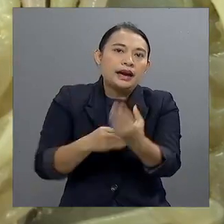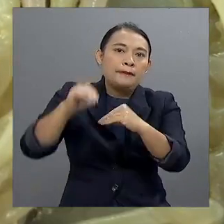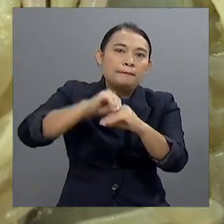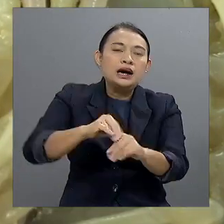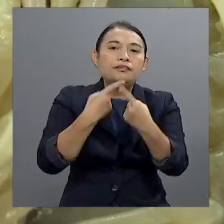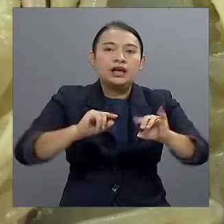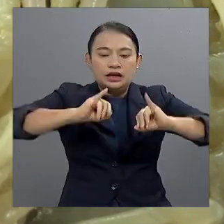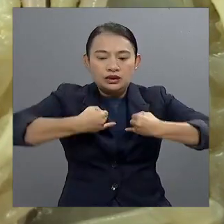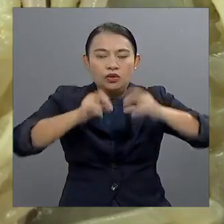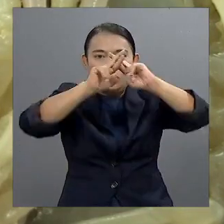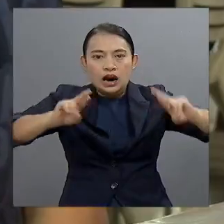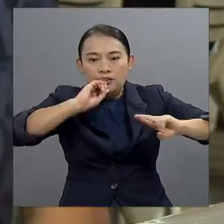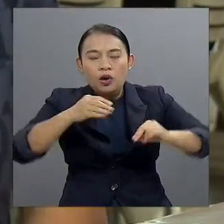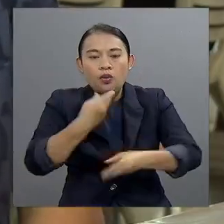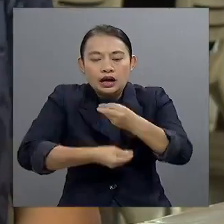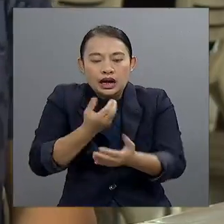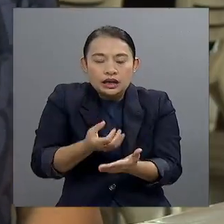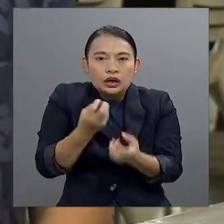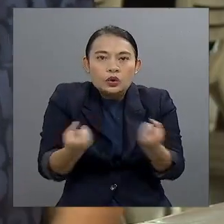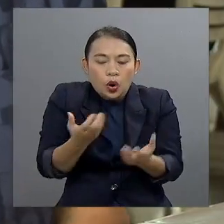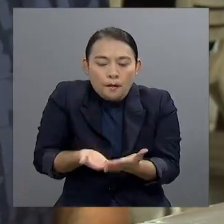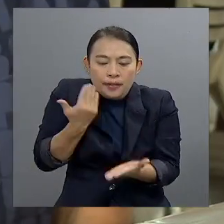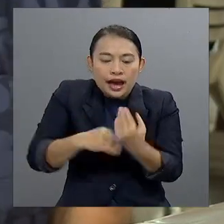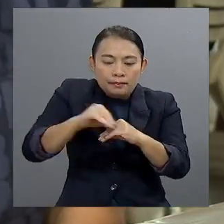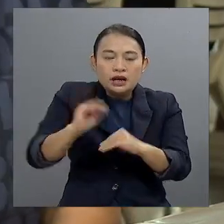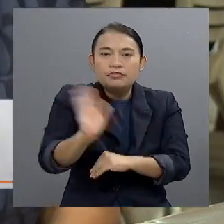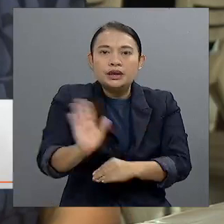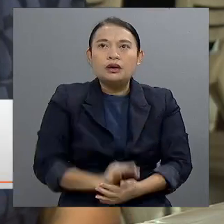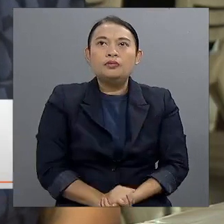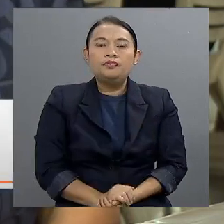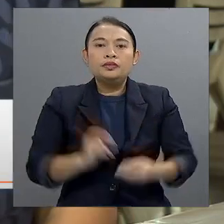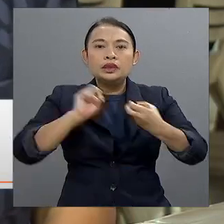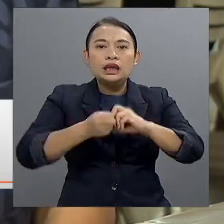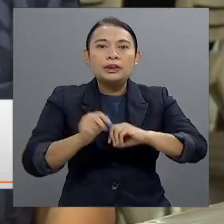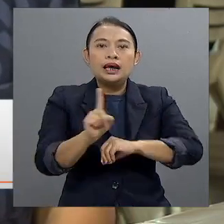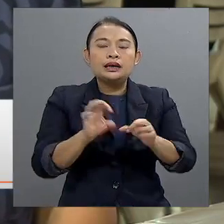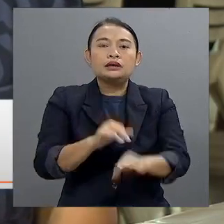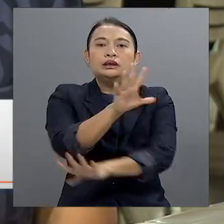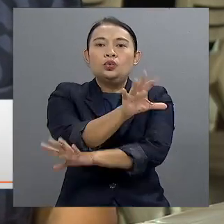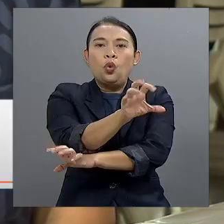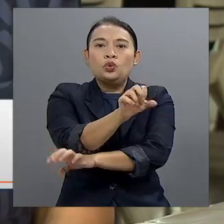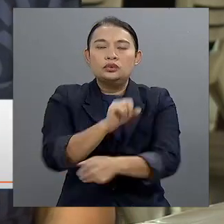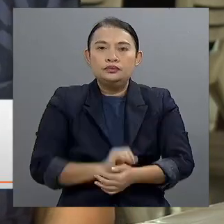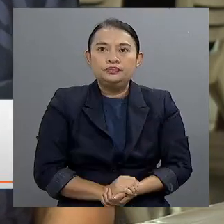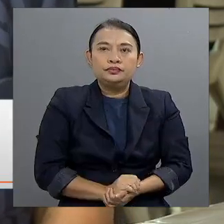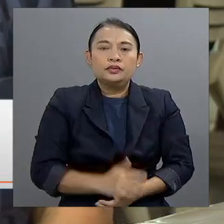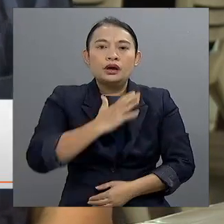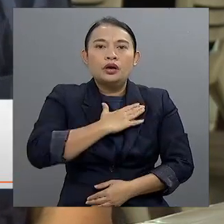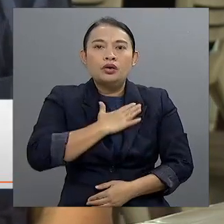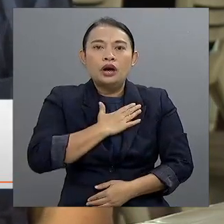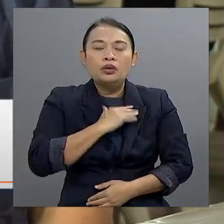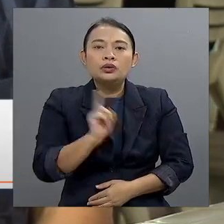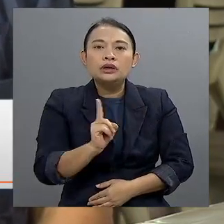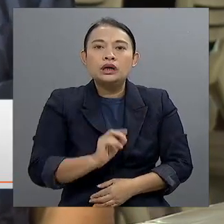คา แต่ที่โดนกระทบมากๆเลยก็คือกุ้งอย่างเดียวฮะที่ว่าของเราใช้ปกติใช้เป็นกุ้งกุลา